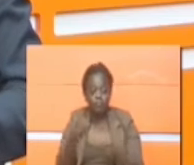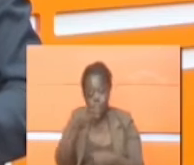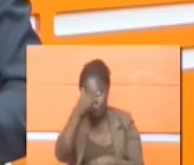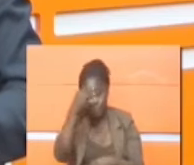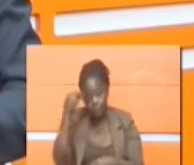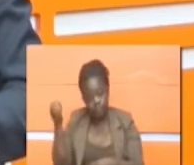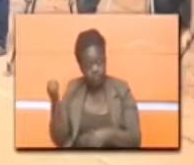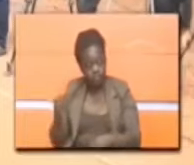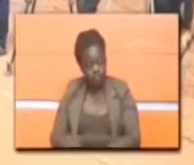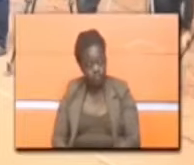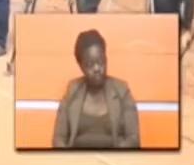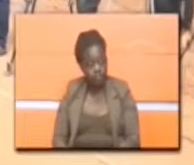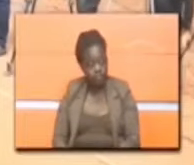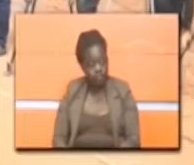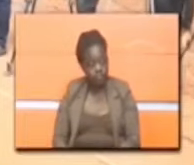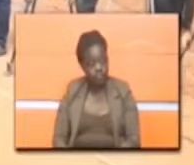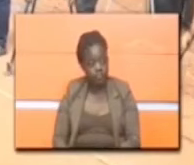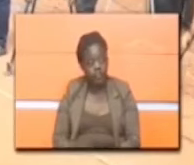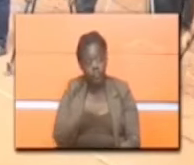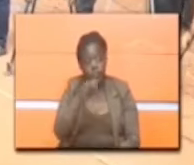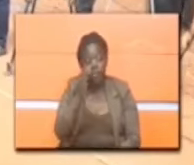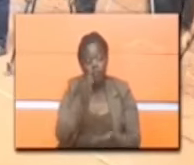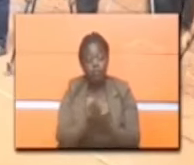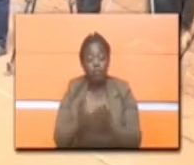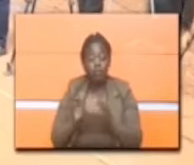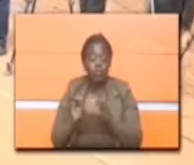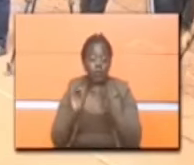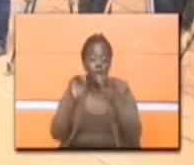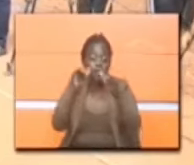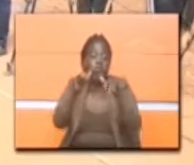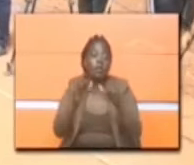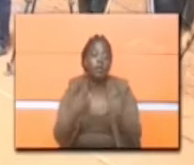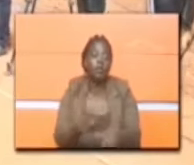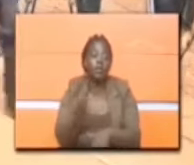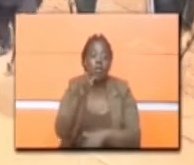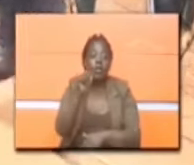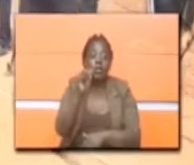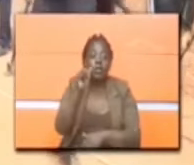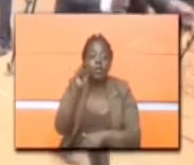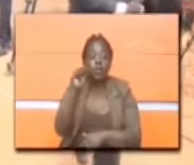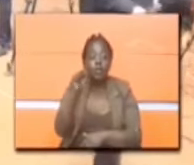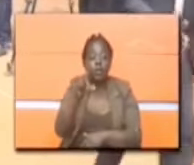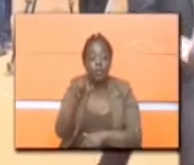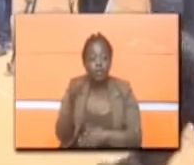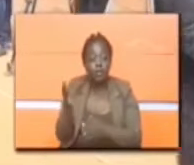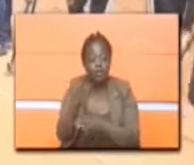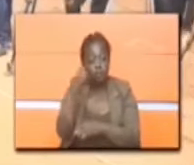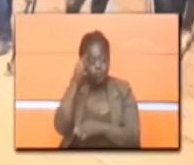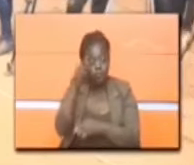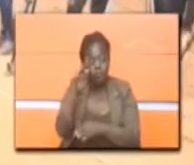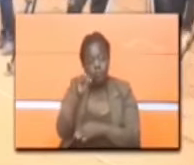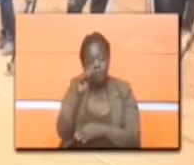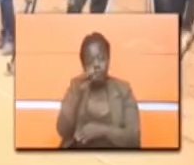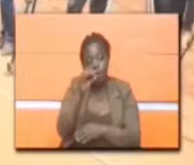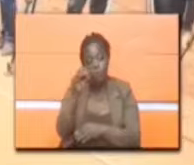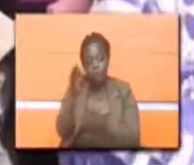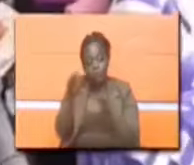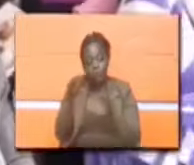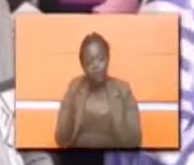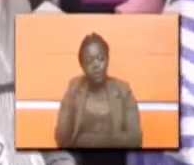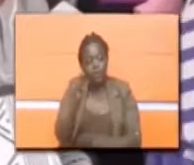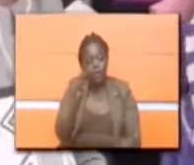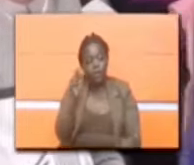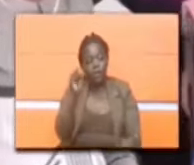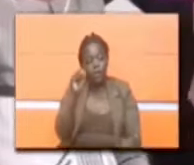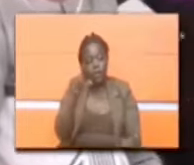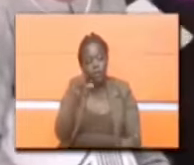kubalekerera. Mu balala abeetabye mu kuziika Joseph Tamale mirundi ye Minisita wa Microfinance Haji Haruna Kasolo,